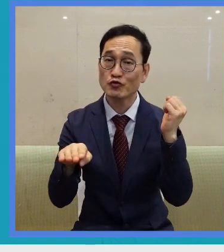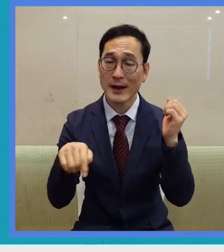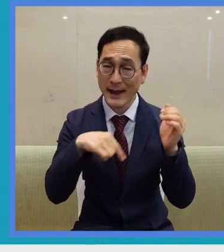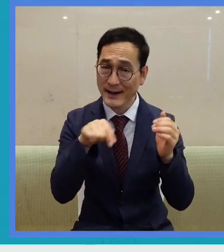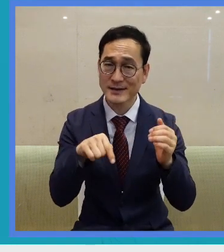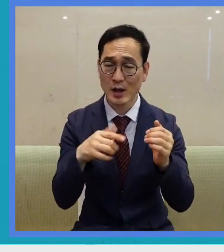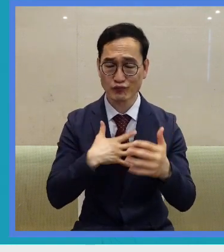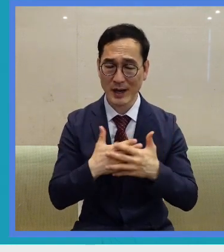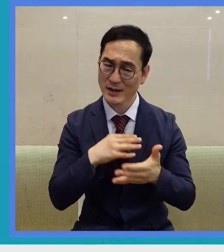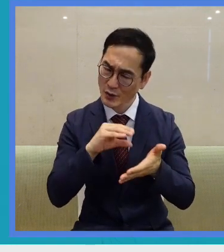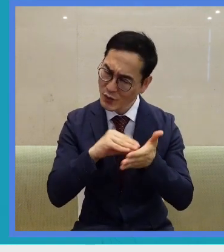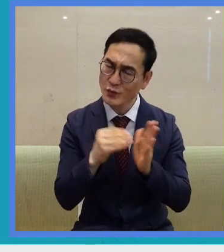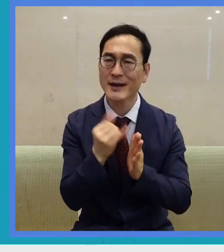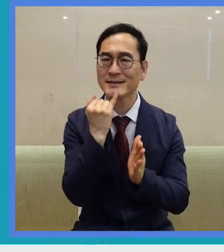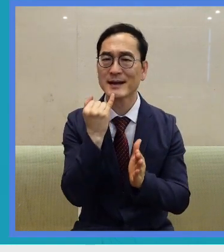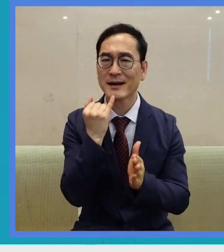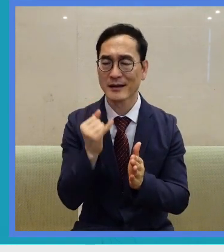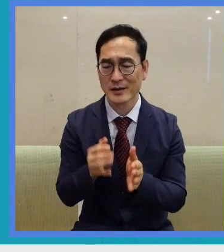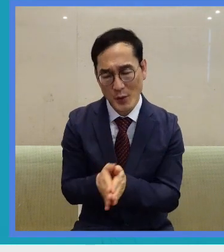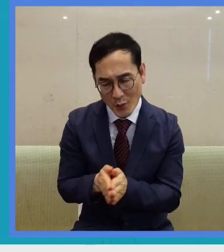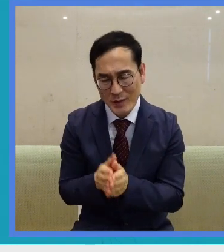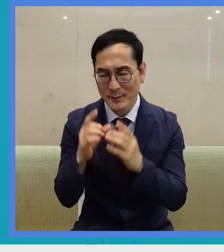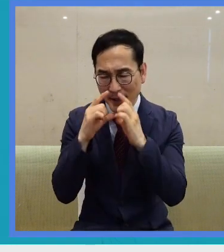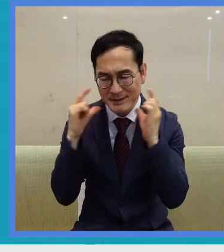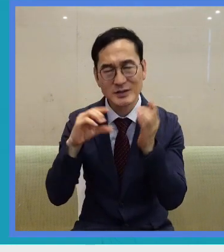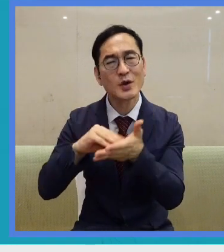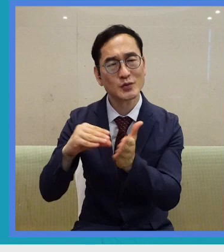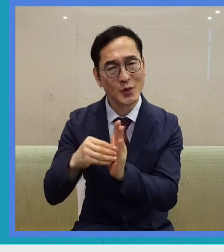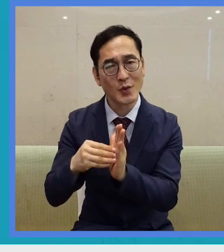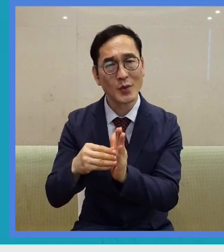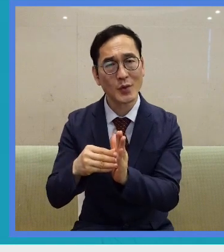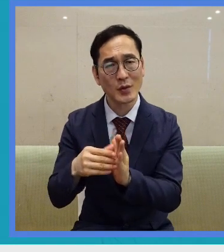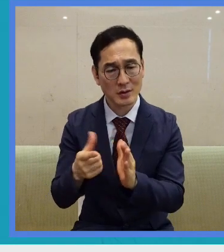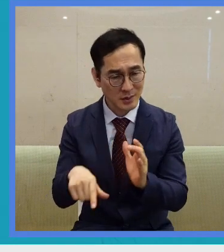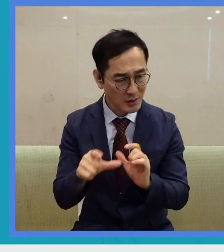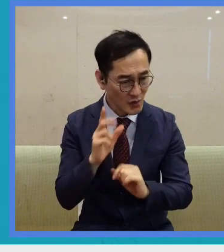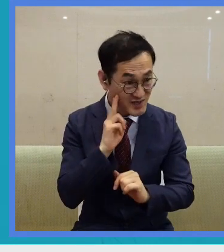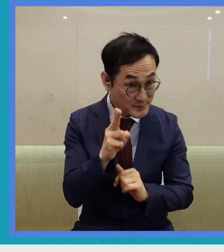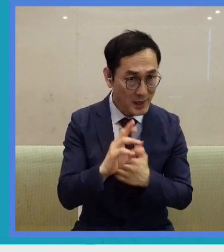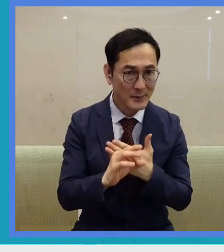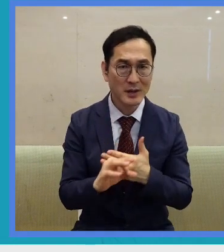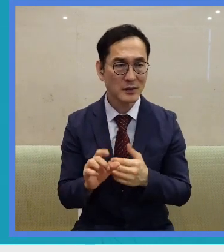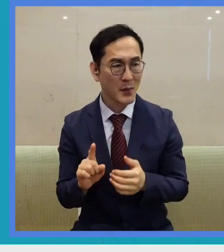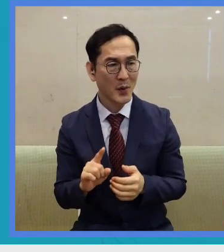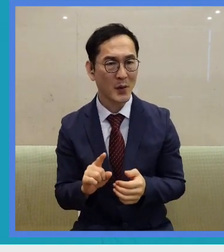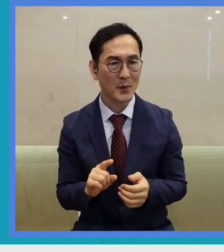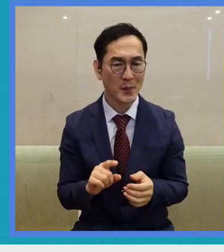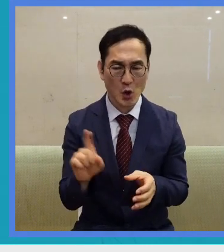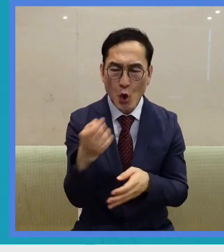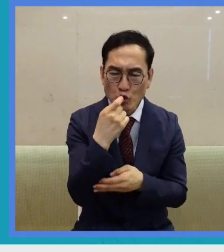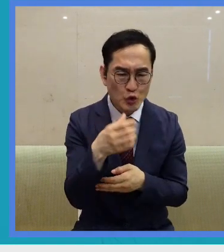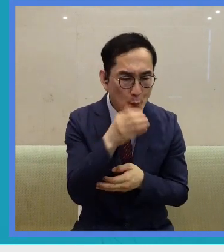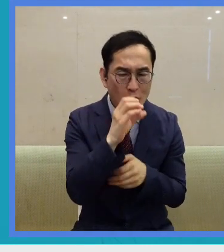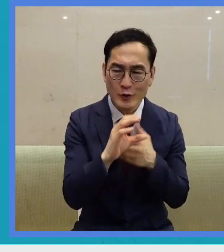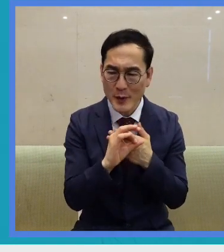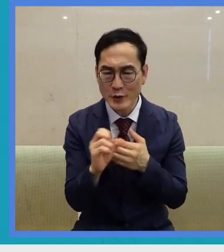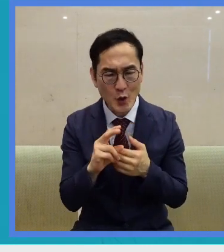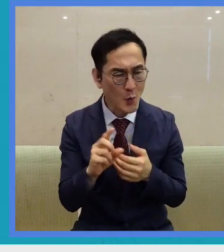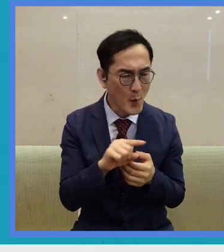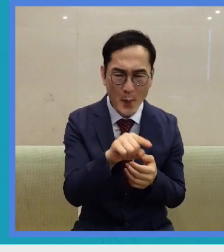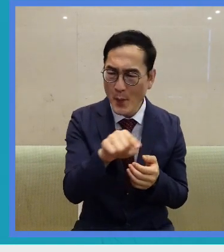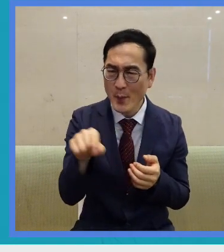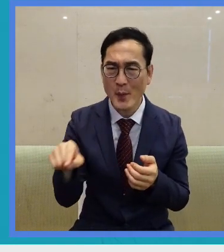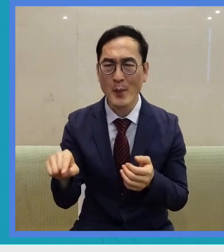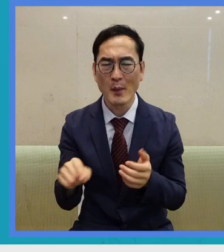이런 것으로 이어질 수 있는데 더 그게 높아지면 이제 그 민간요법들 뭐 어떤 요구르트 뭐 이제 이런 식으로 할 수 있는